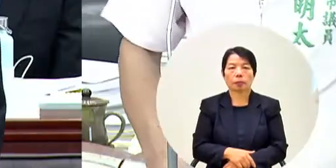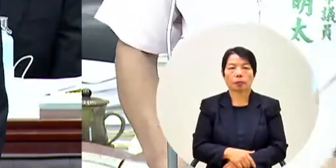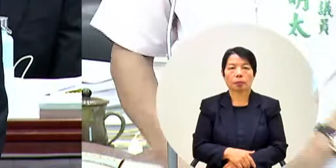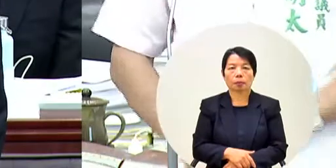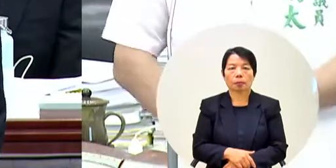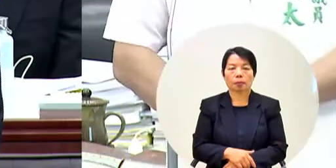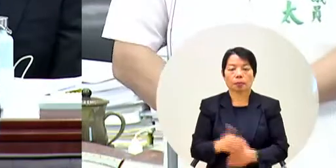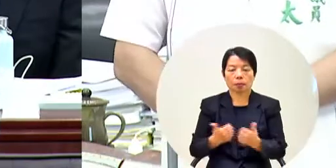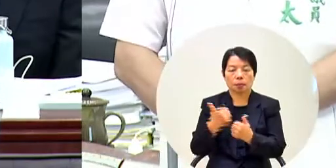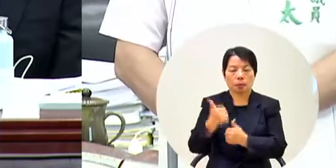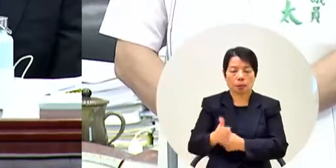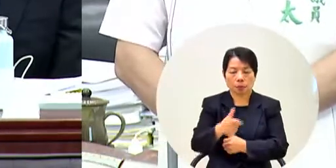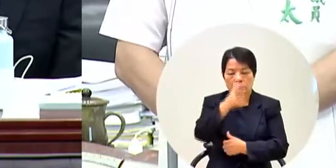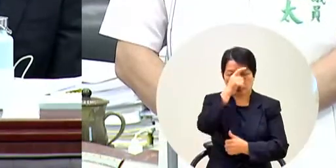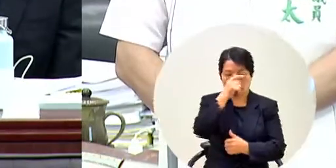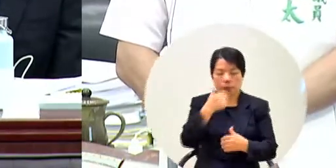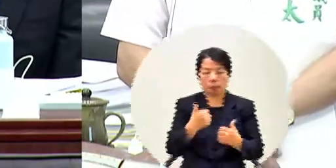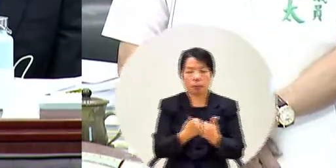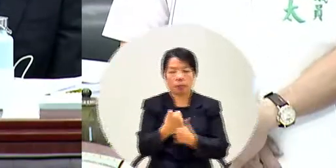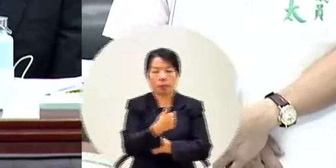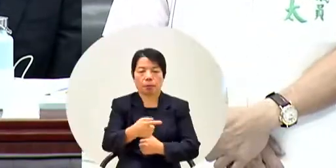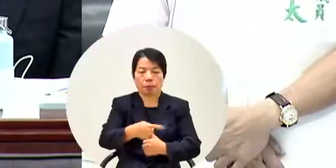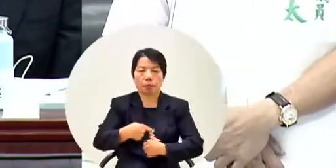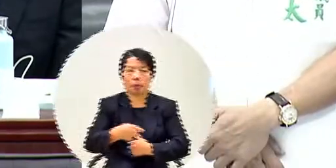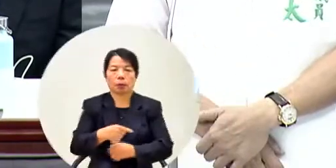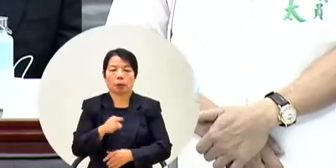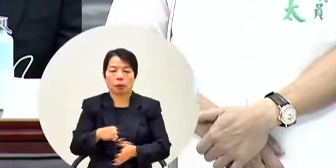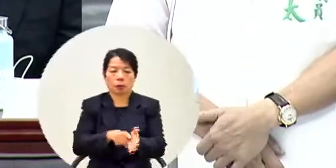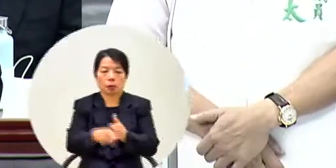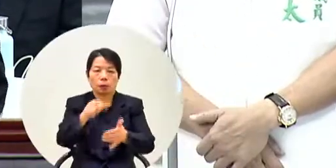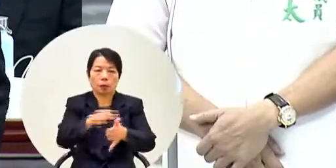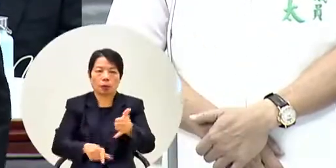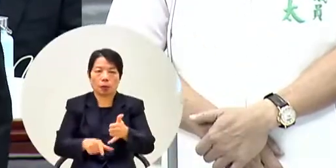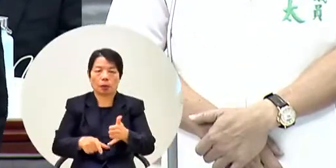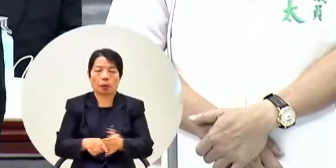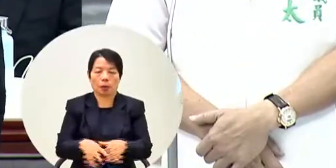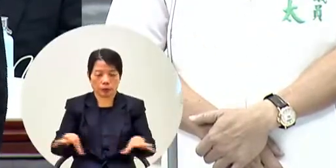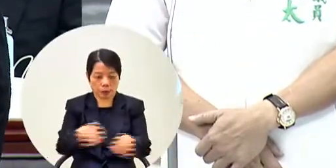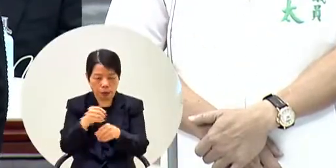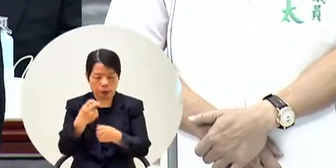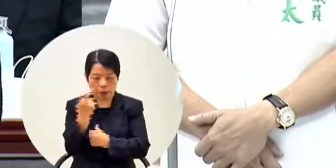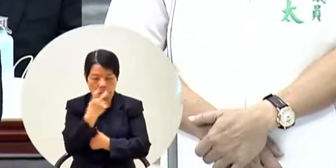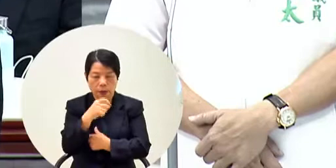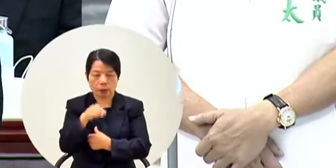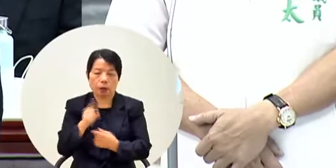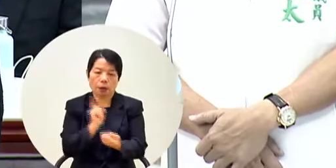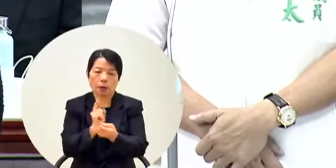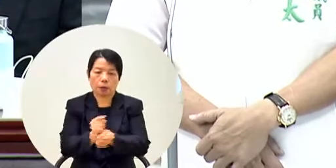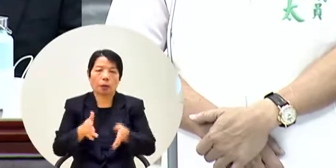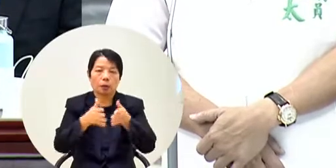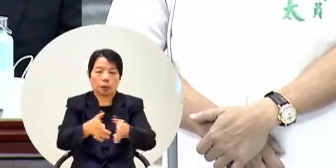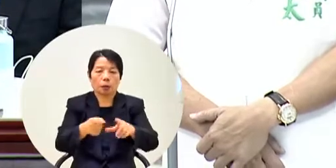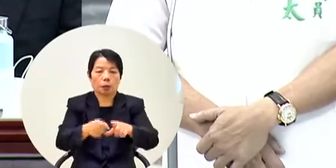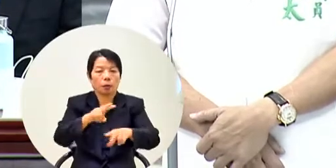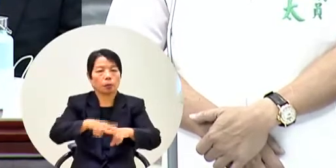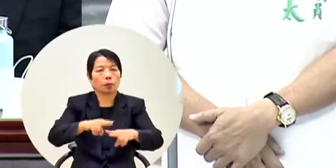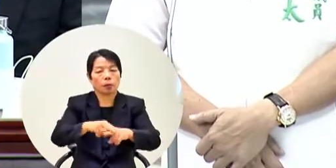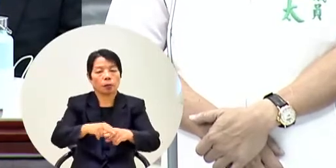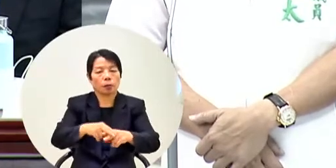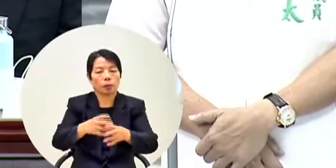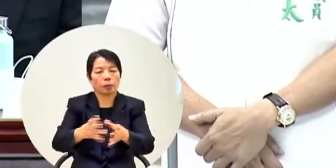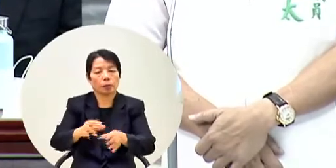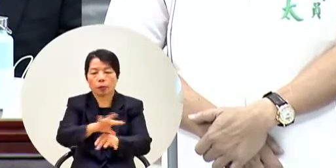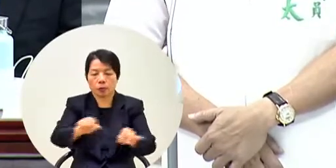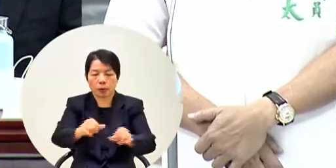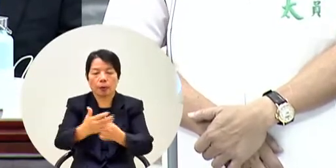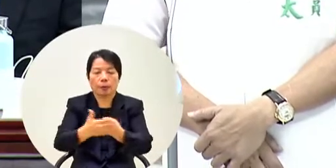议长，谢谢黄议员指教哈，这是迄个专案的通盘检讨，是针对公共设施保留地的哈。啊，咱市府即摆